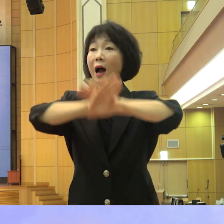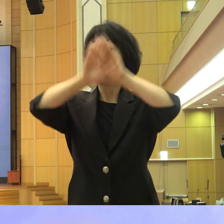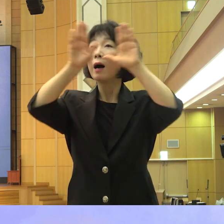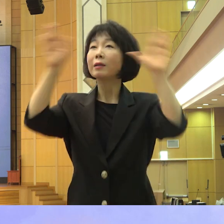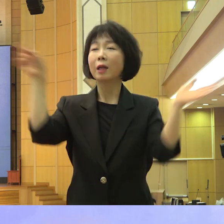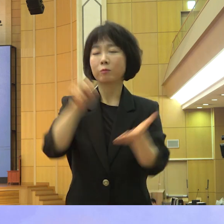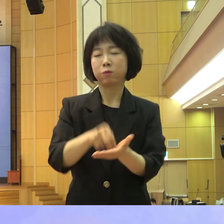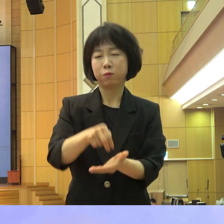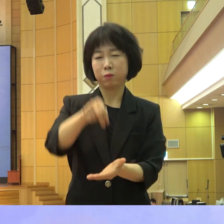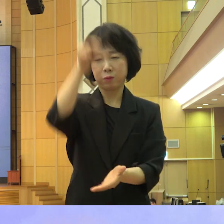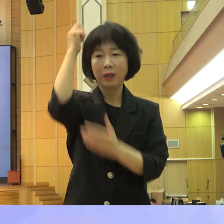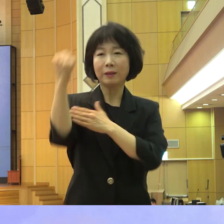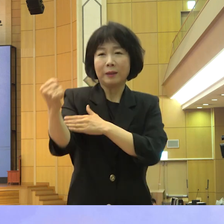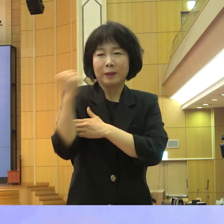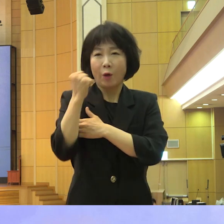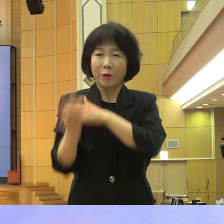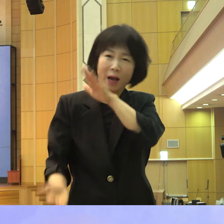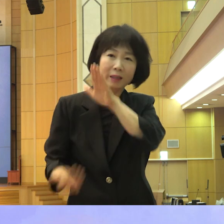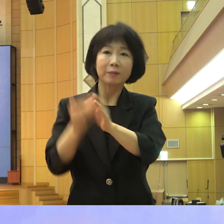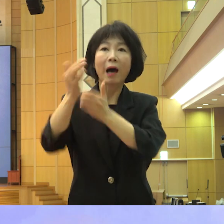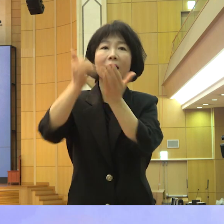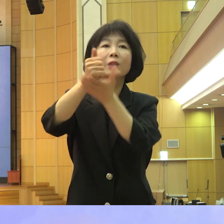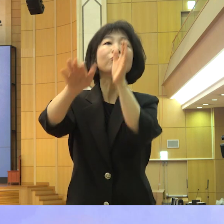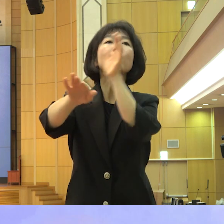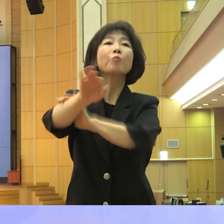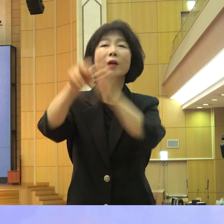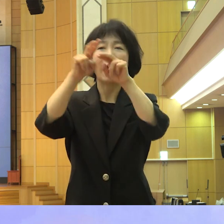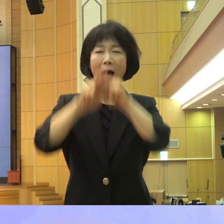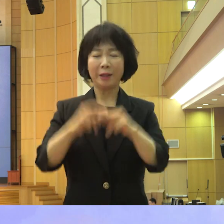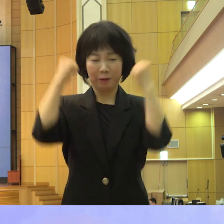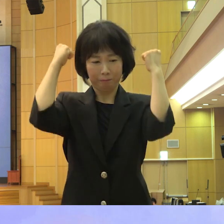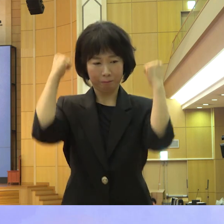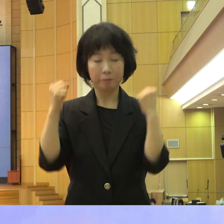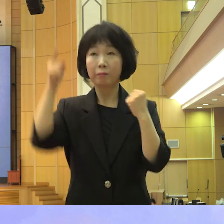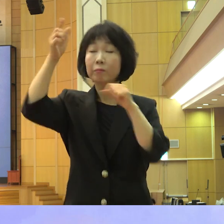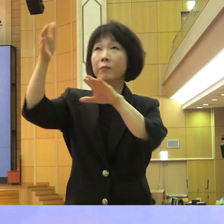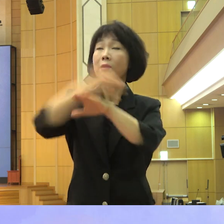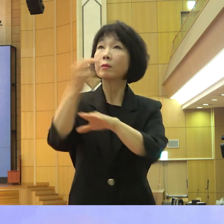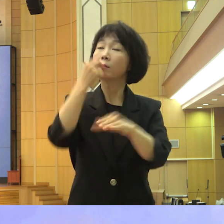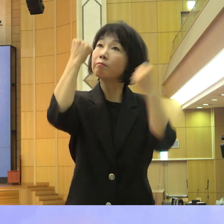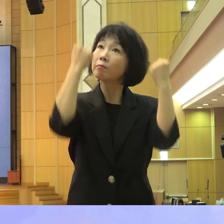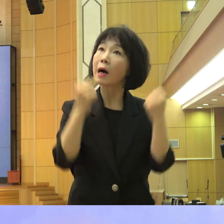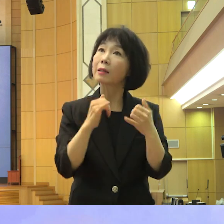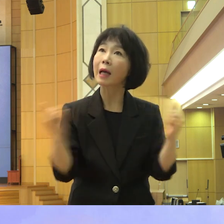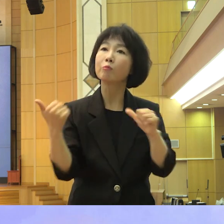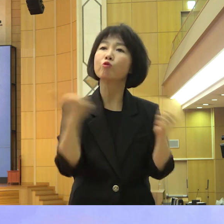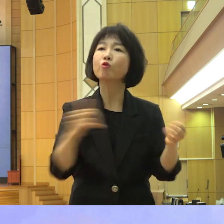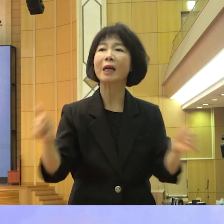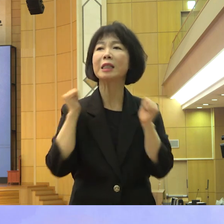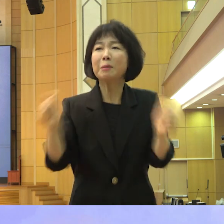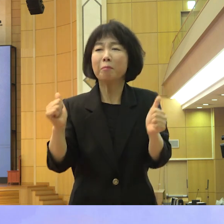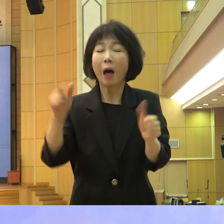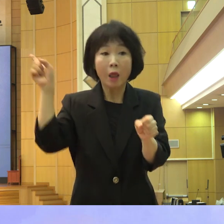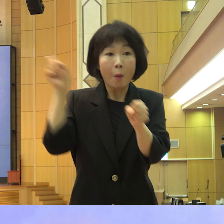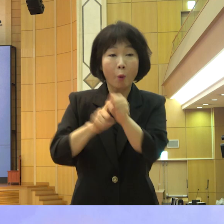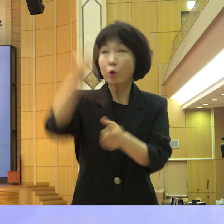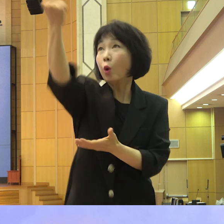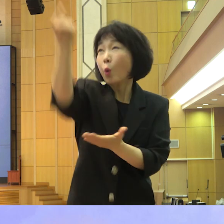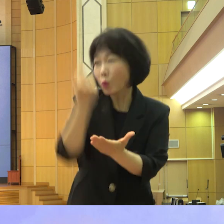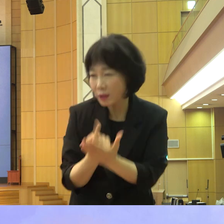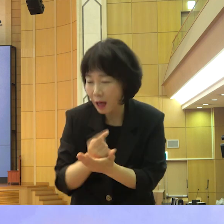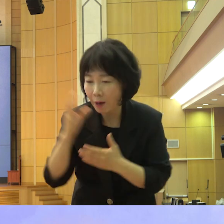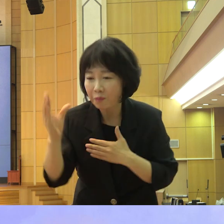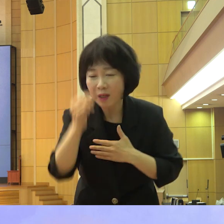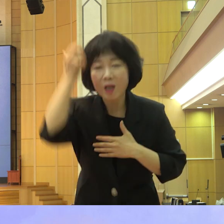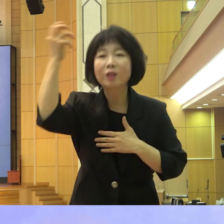달살아나시며 하늘에 오르사 전능하신 하나님 우편에 앉아 계시다가 저리로서 산 자와 죽은 자를